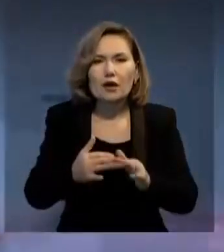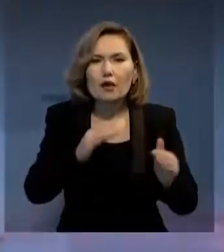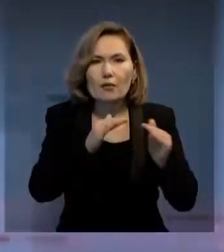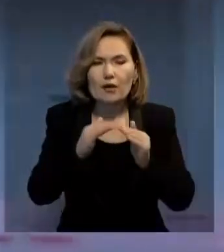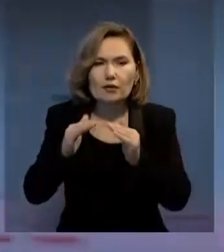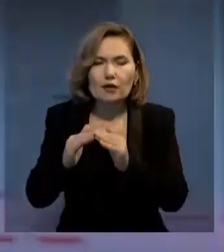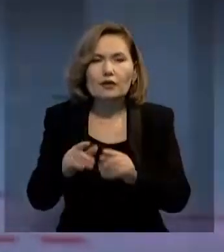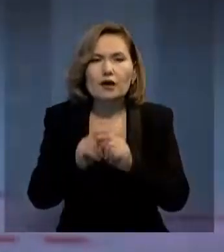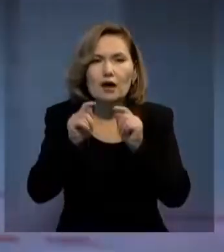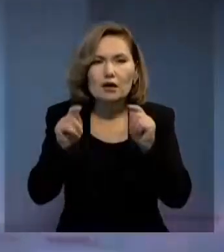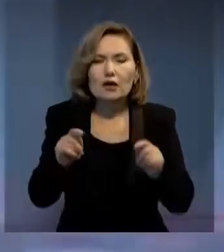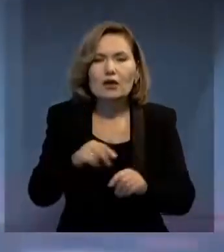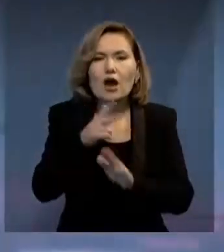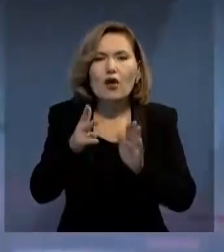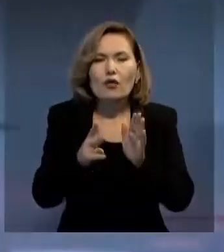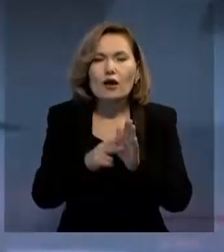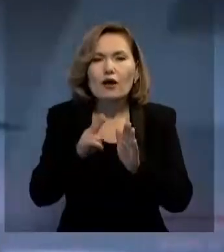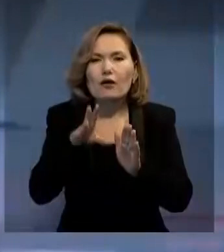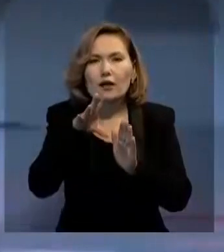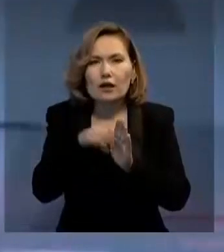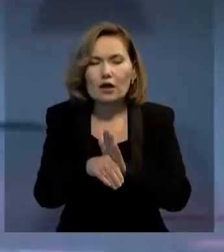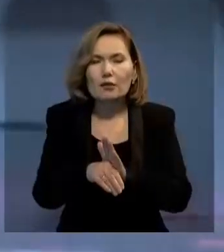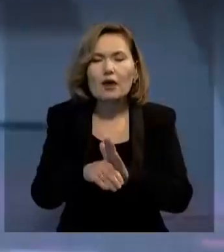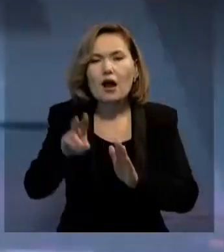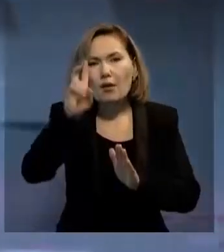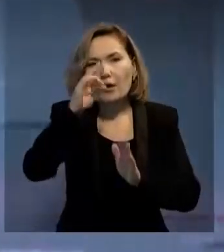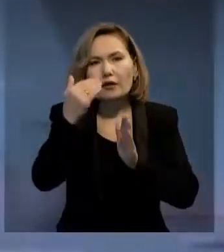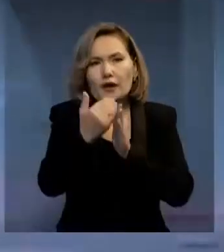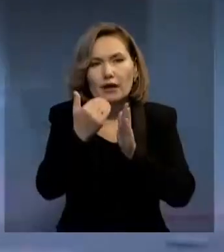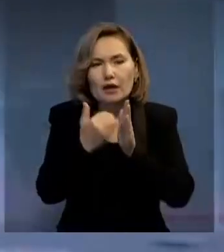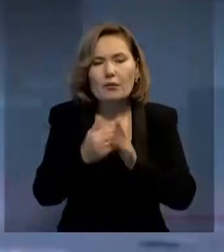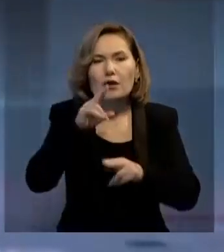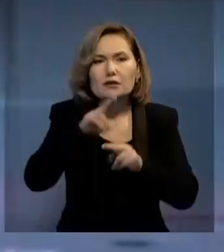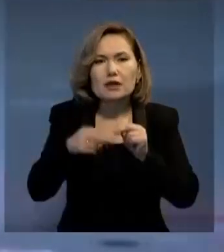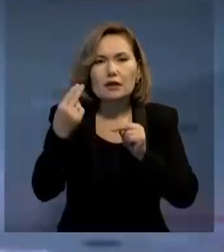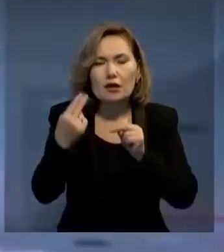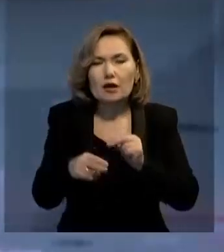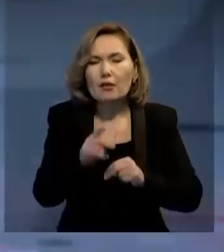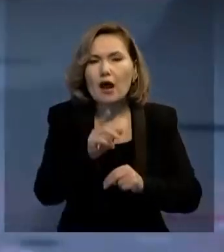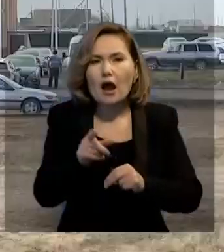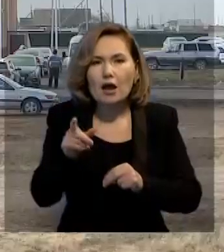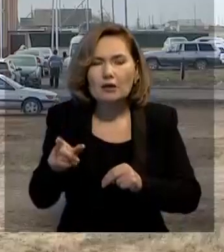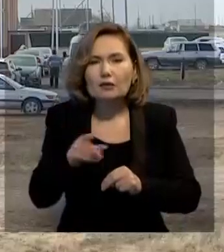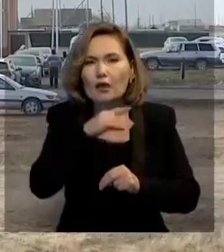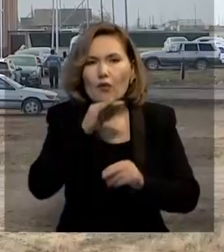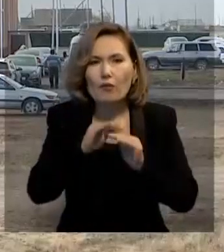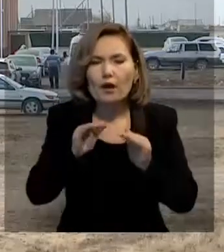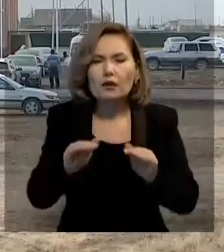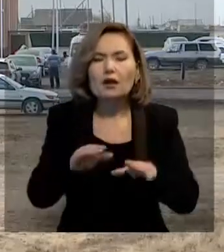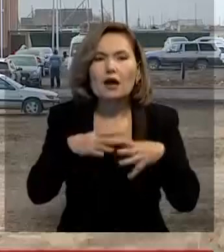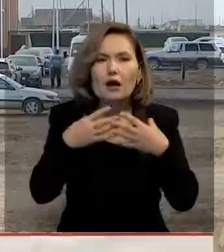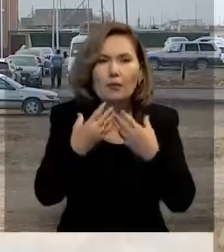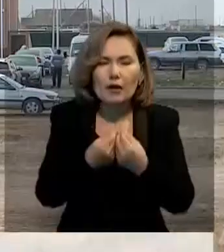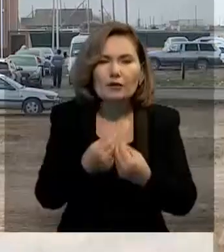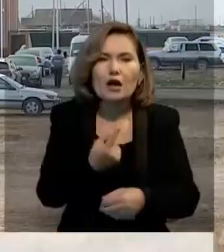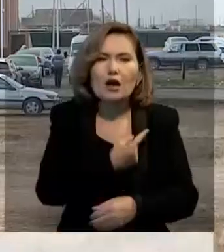үй пайдалануға берілді. 18 пәтерлі баспана нұрлы жер бағдарламасы бойынша салынып, кезекте тұрған көп балалы отбасыларға жалғыз басаналар